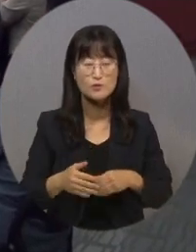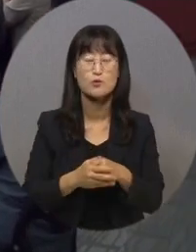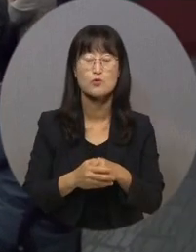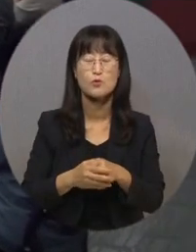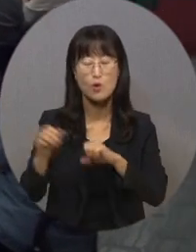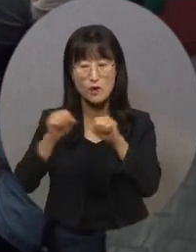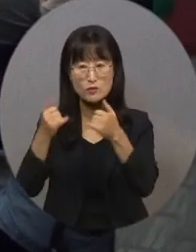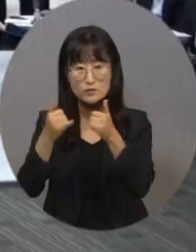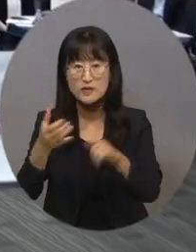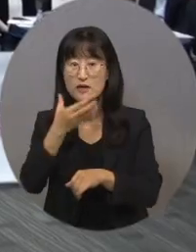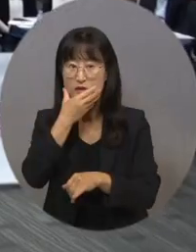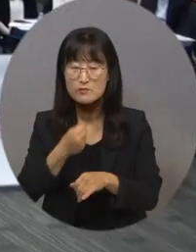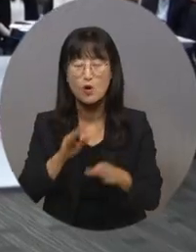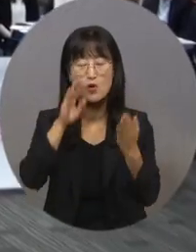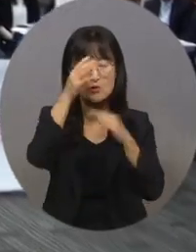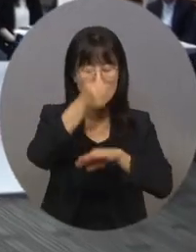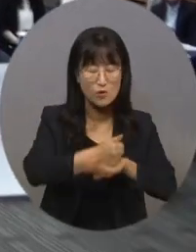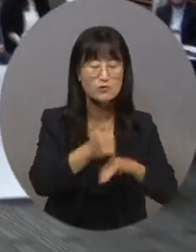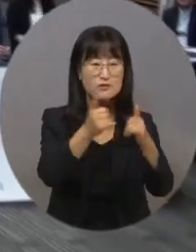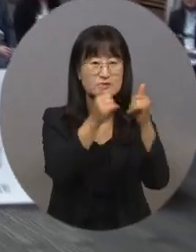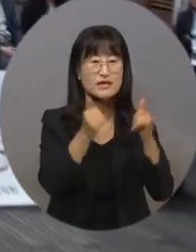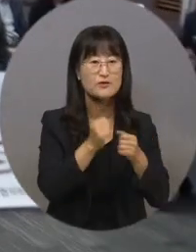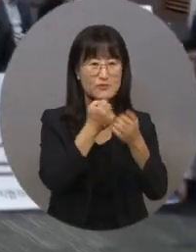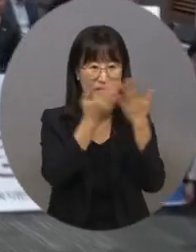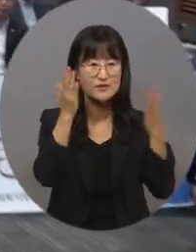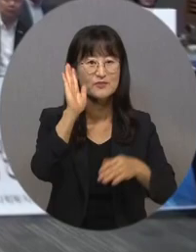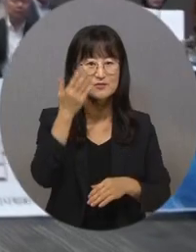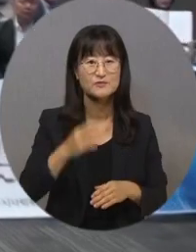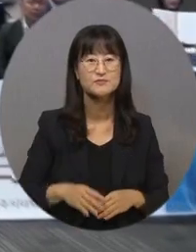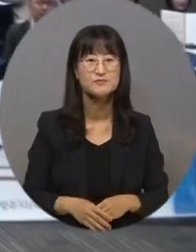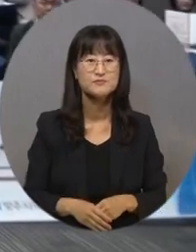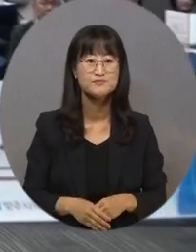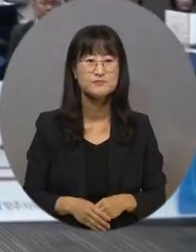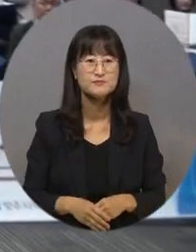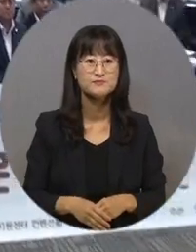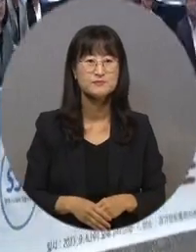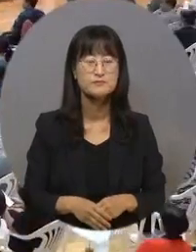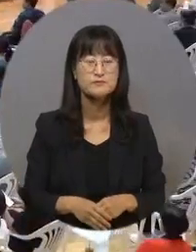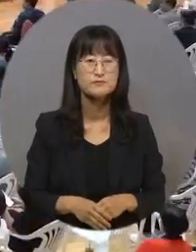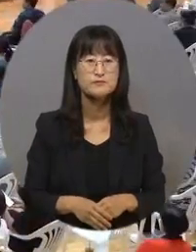사회의 미래는 밝습니다. 복지TV 경기방송 정우선입니다.